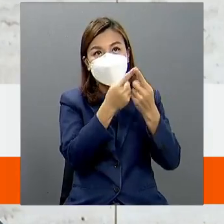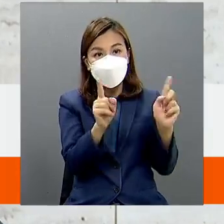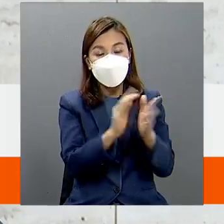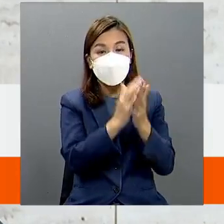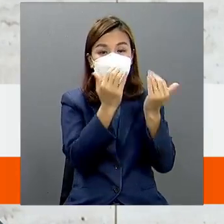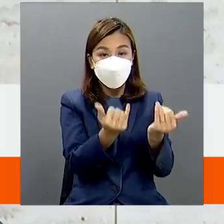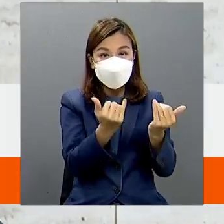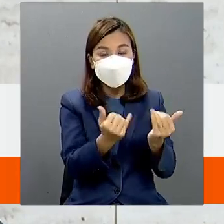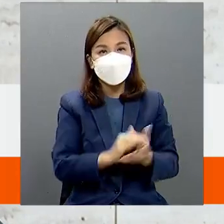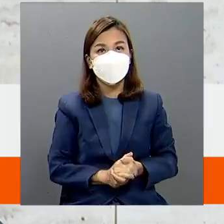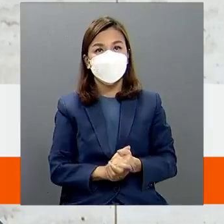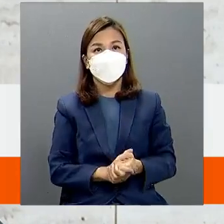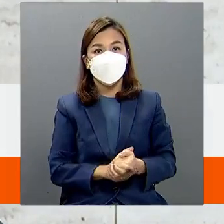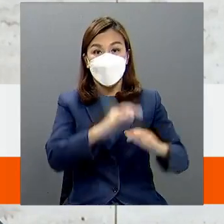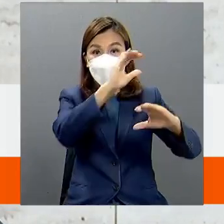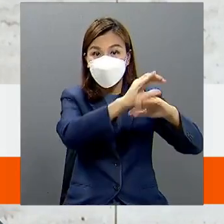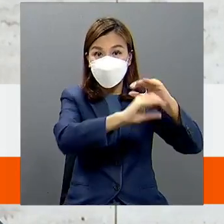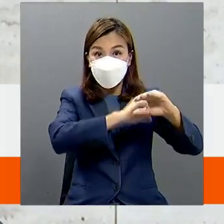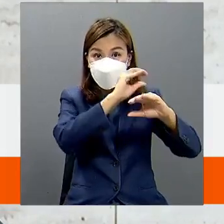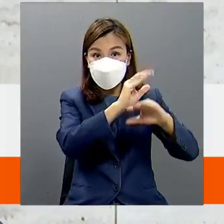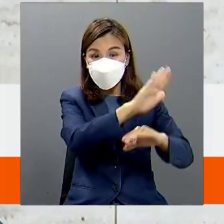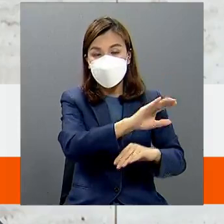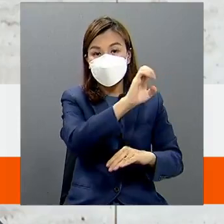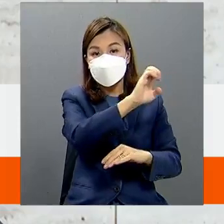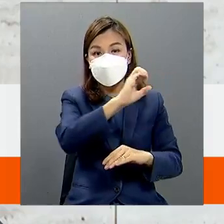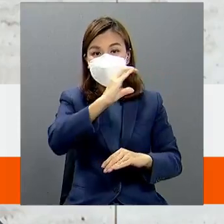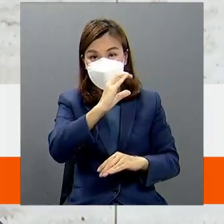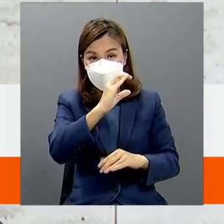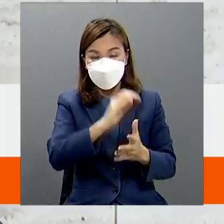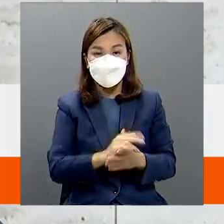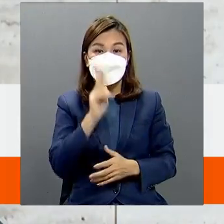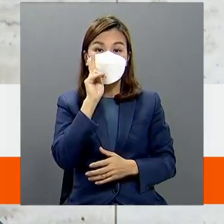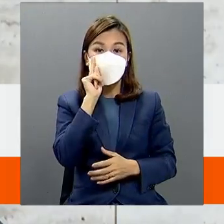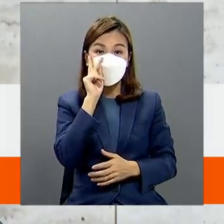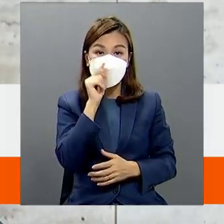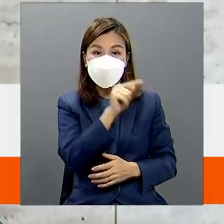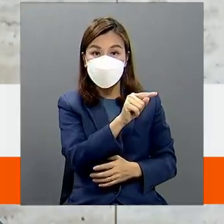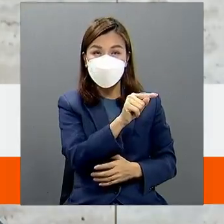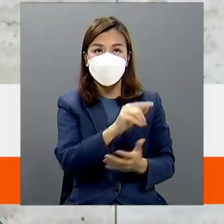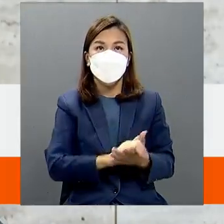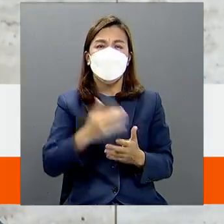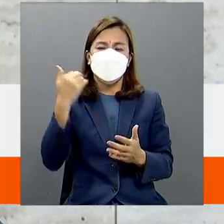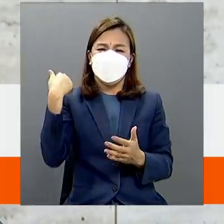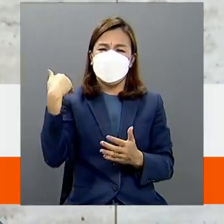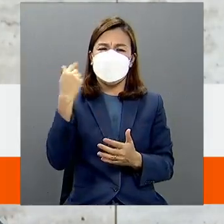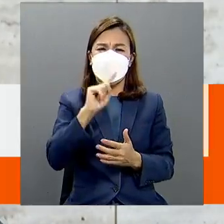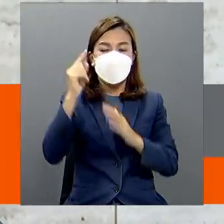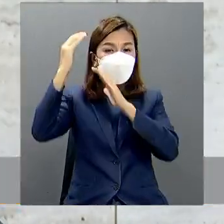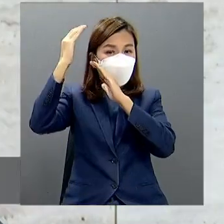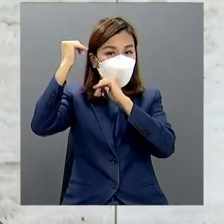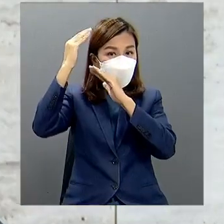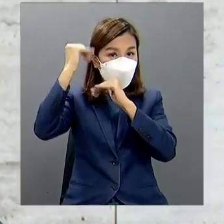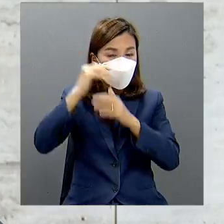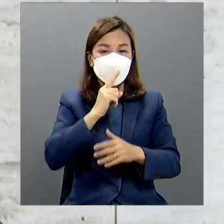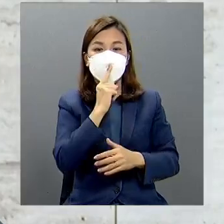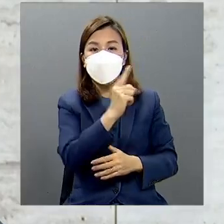โครงการท่อถงน้ำ EC เนี่ยสื่อมวลชนเนี่ย2อาทิตย์อาทิตย์ที่3นะเขายังตามลังเลเขาฝากความหวังไว้กลุ่ม16ว่าเราเล่น